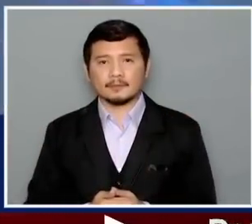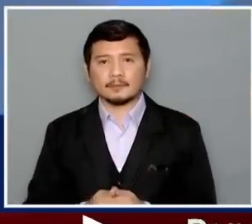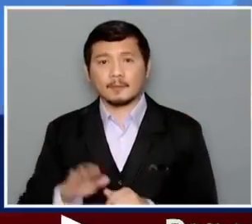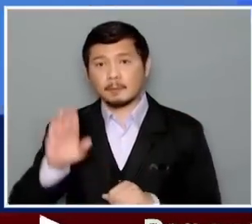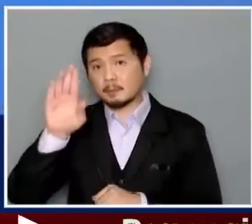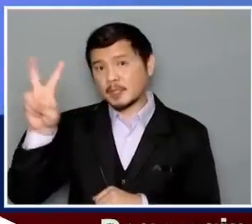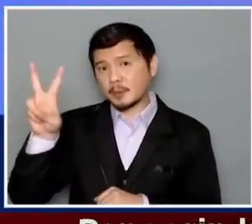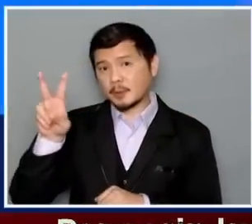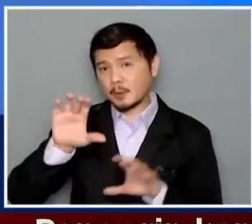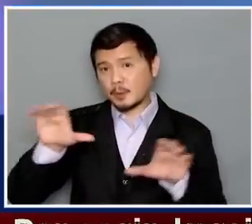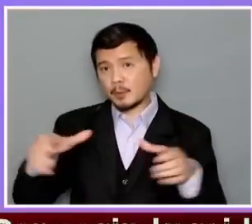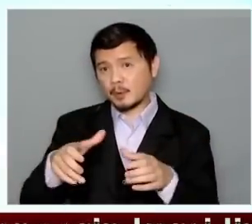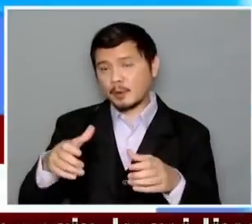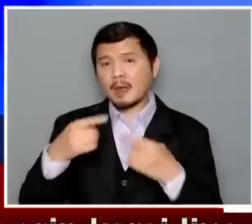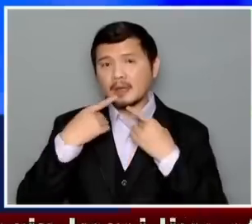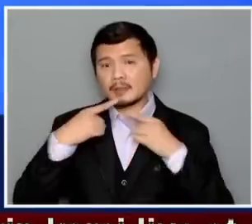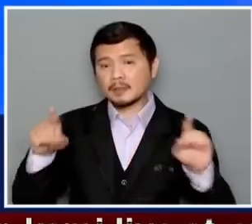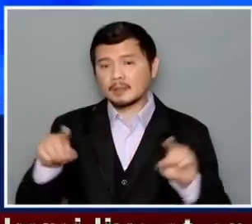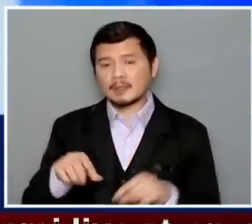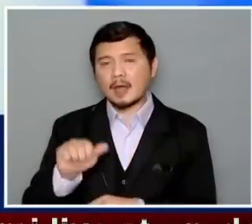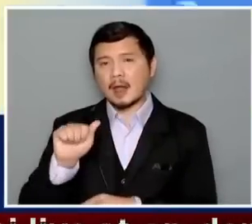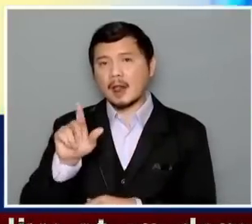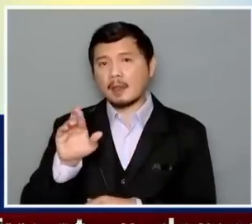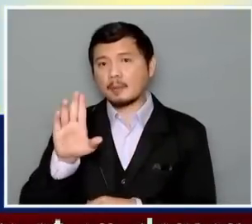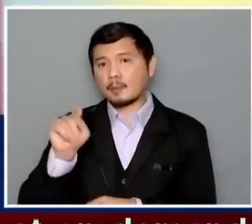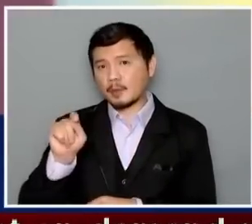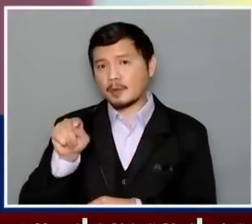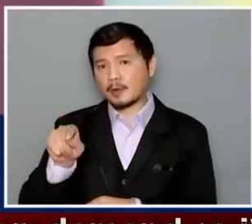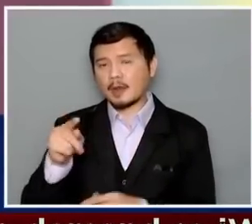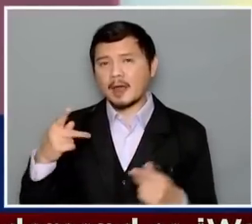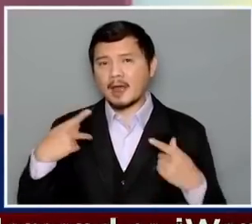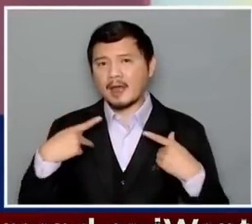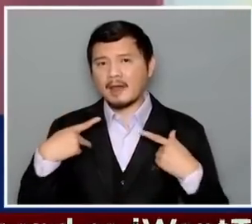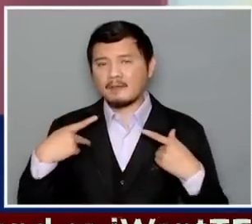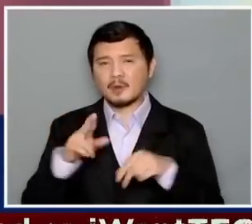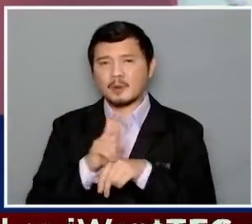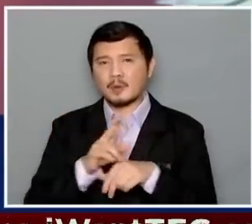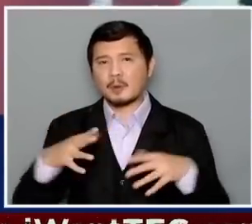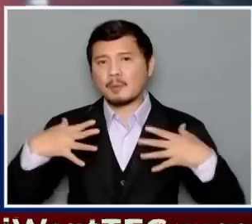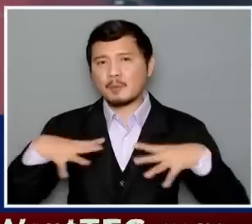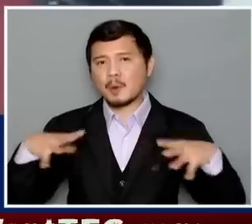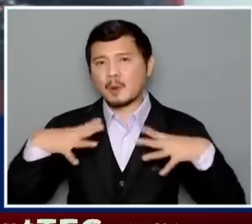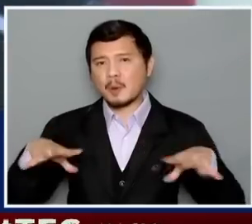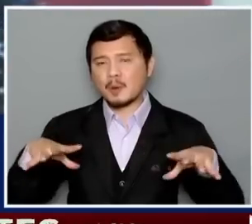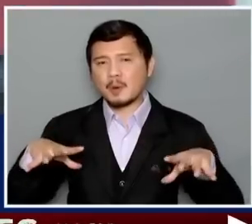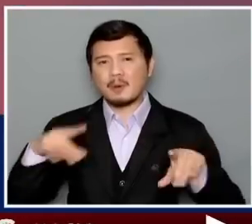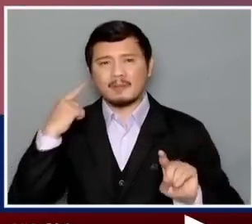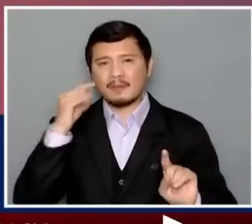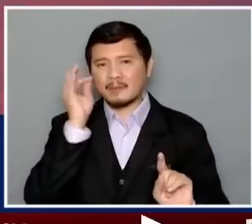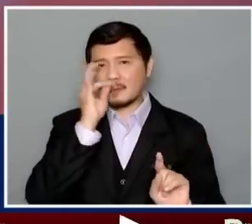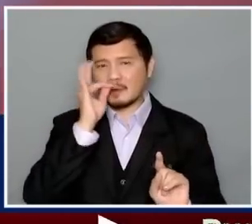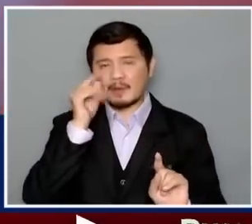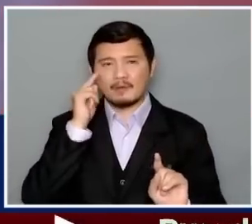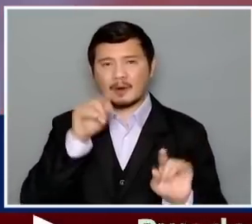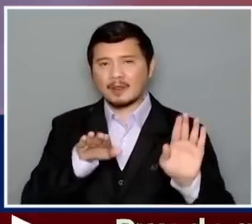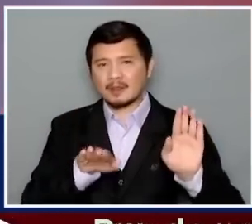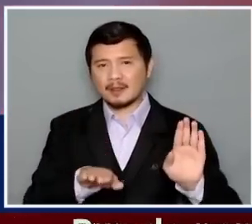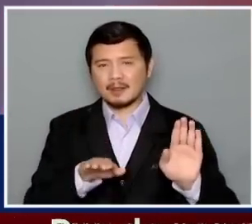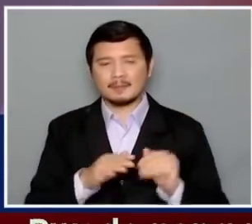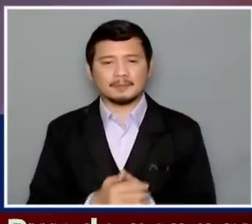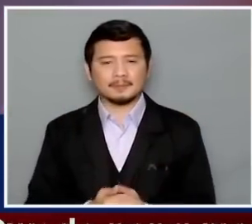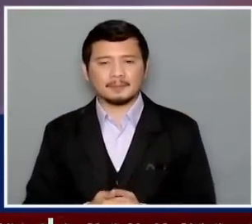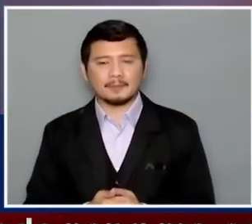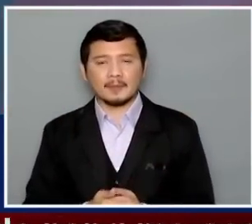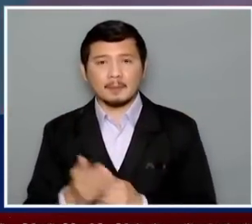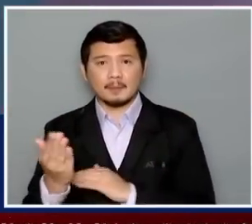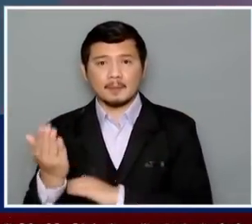na ang designer na si Pepito Albert ang lumikha ng 2 barong na susuotin ng susunod na pangulo sa inaugurasyon. Ang barong ni Marcos sa umaga ay